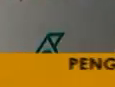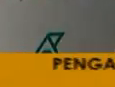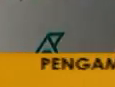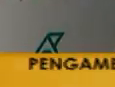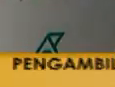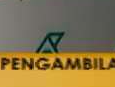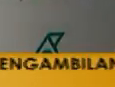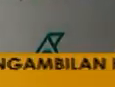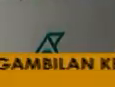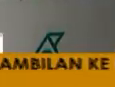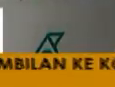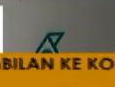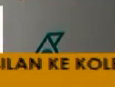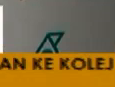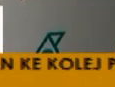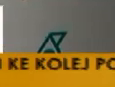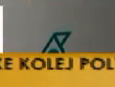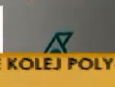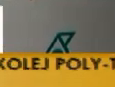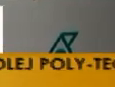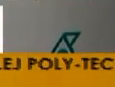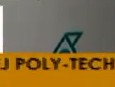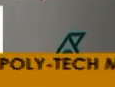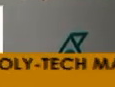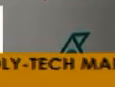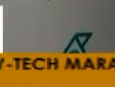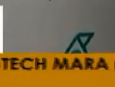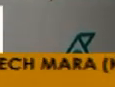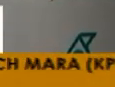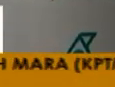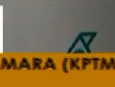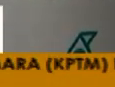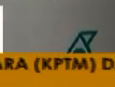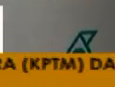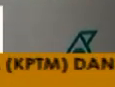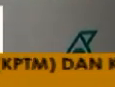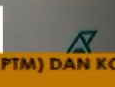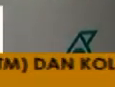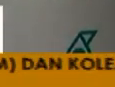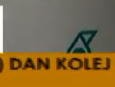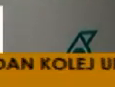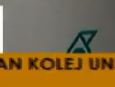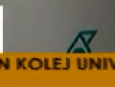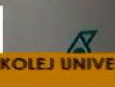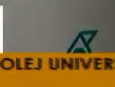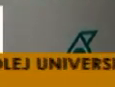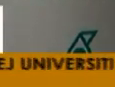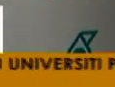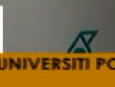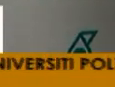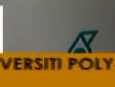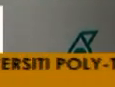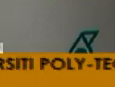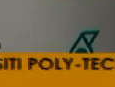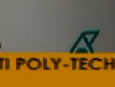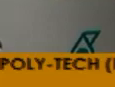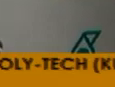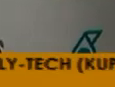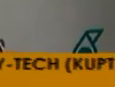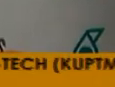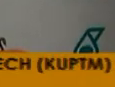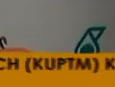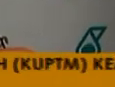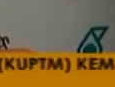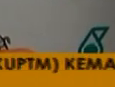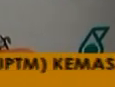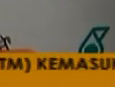Ya betul, saya nekat untuk SEA Games kali ini. Mungkin ini SEA Games yang terakhir saya. Saya dah nekat, saya janji dengan pihak pengurusan MSN, ISN.